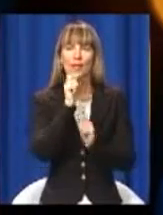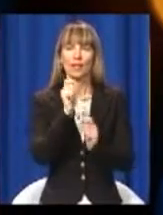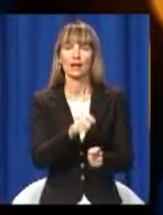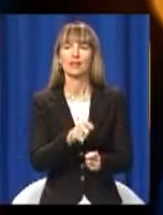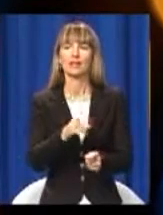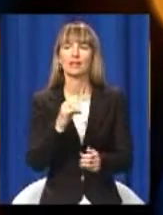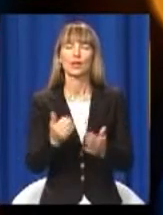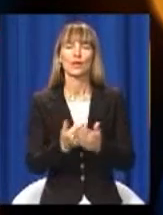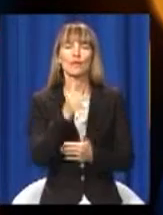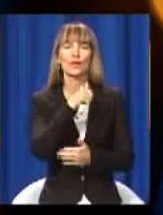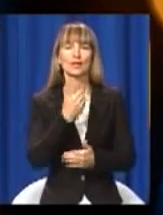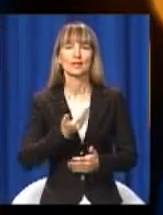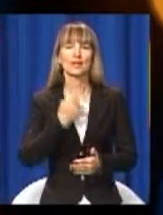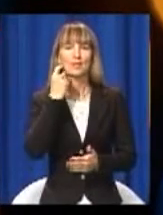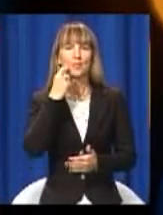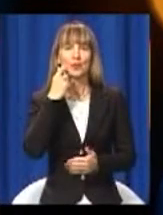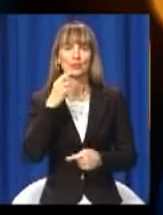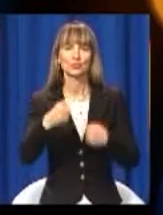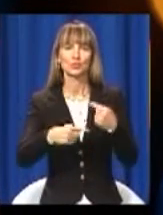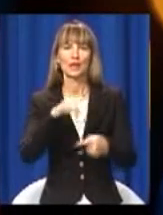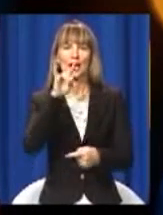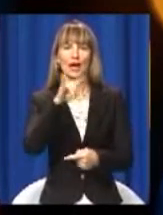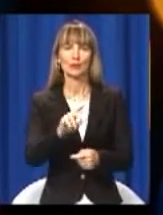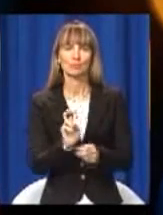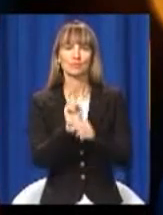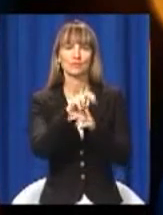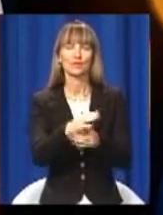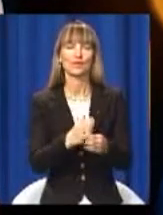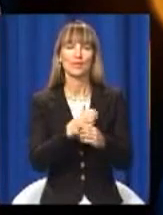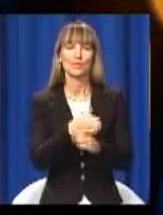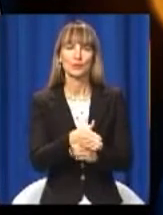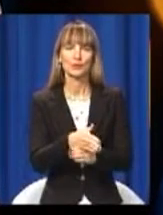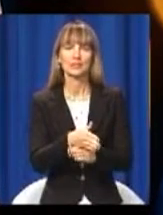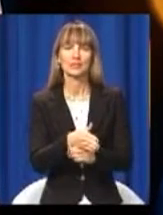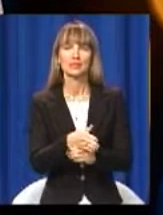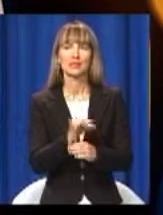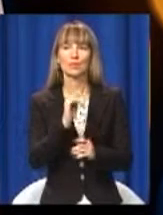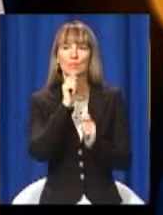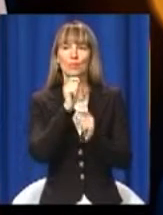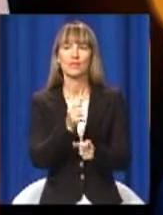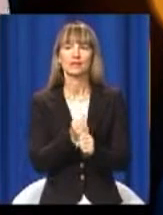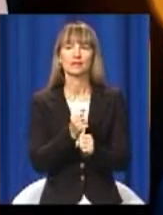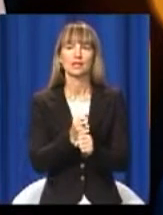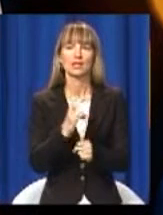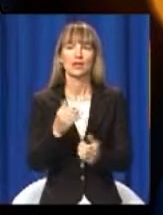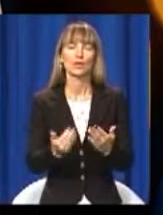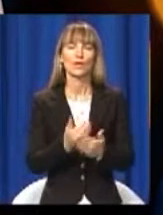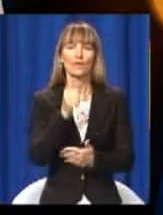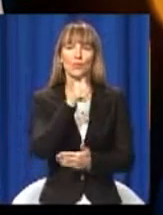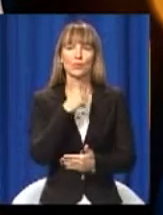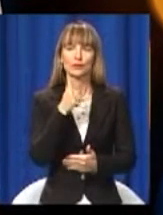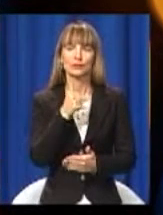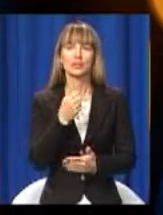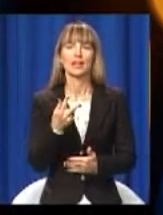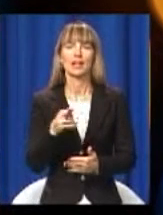год Дед Мороз нам через... окно попадает в гости. Подарки дарят на Новый год для